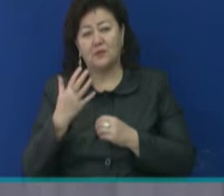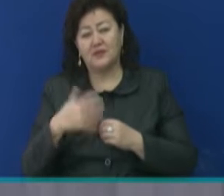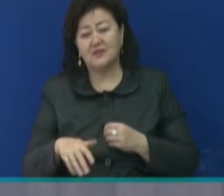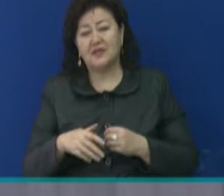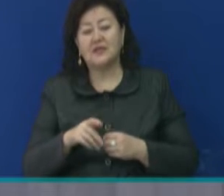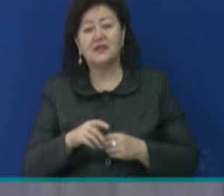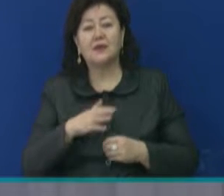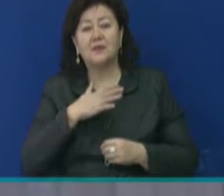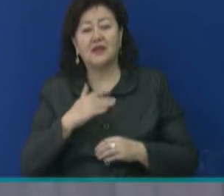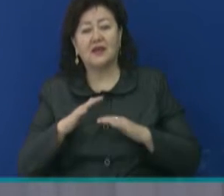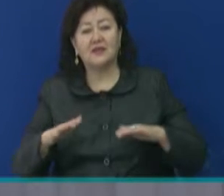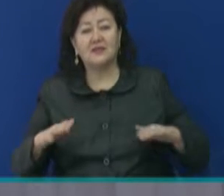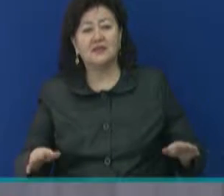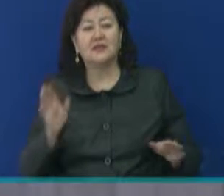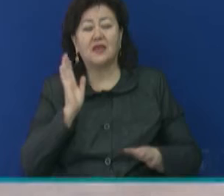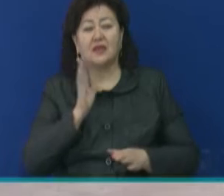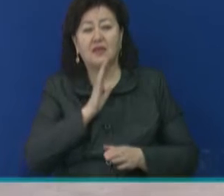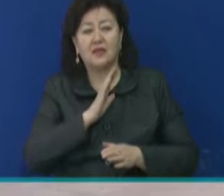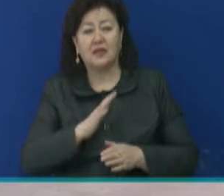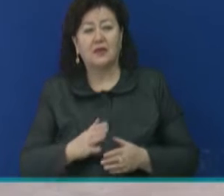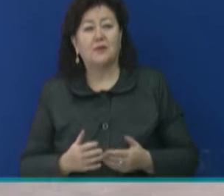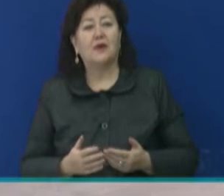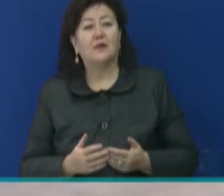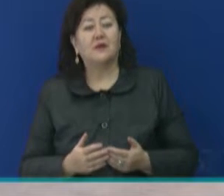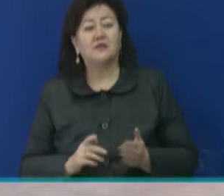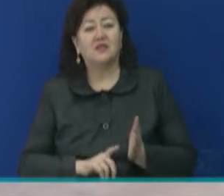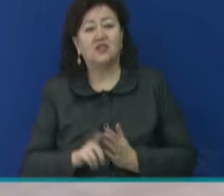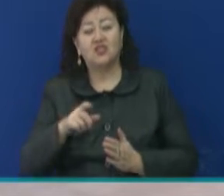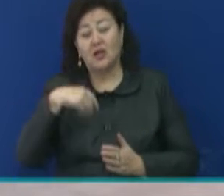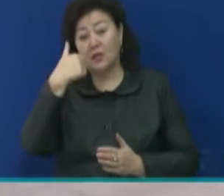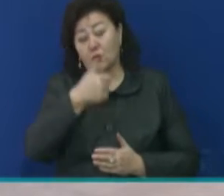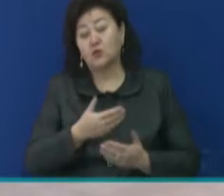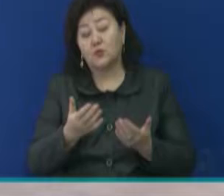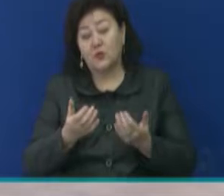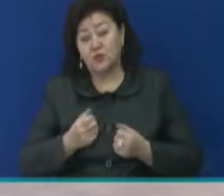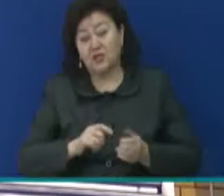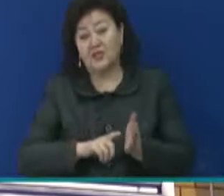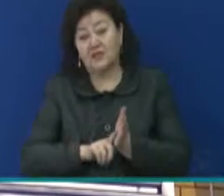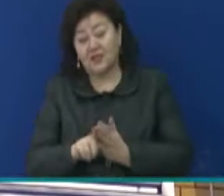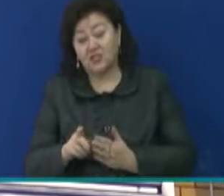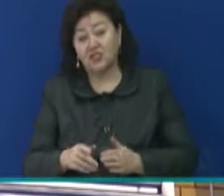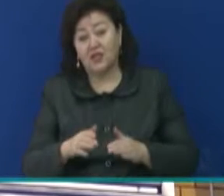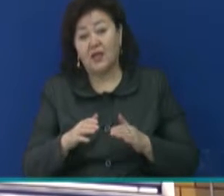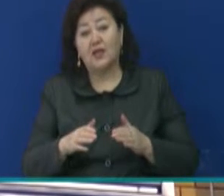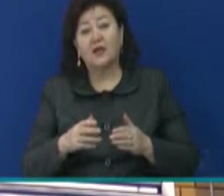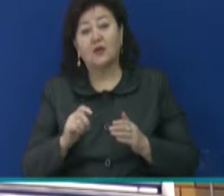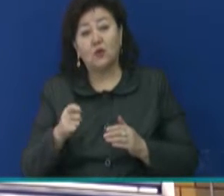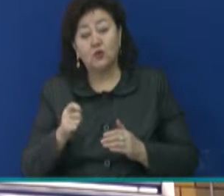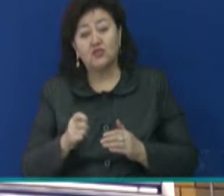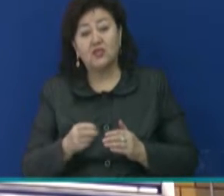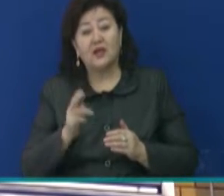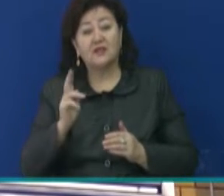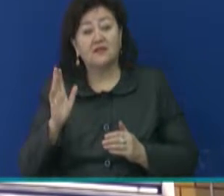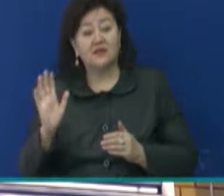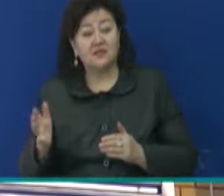с начала года 128 человек уже получили ключи от квартир из них 32 многодетные матери 25 детей оставшихся без